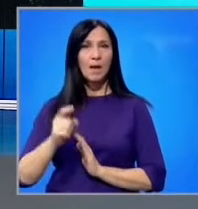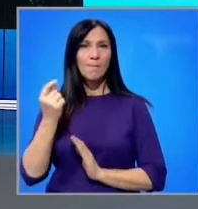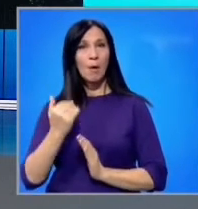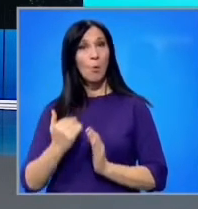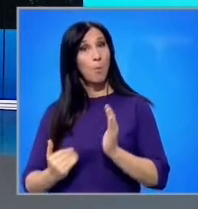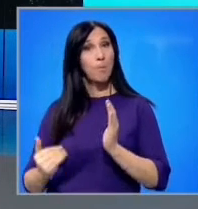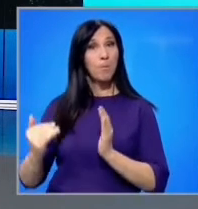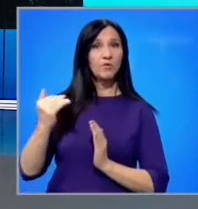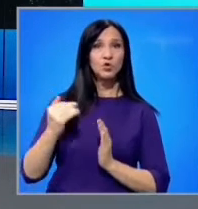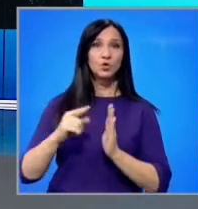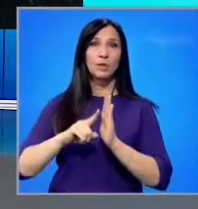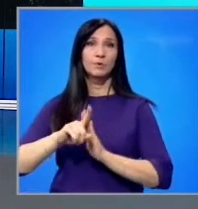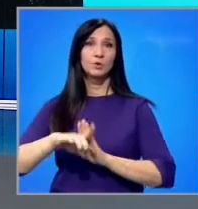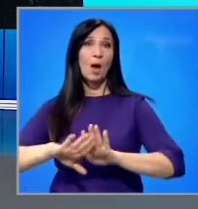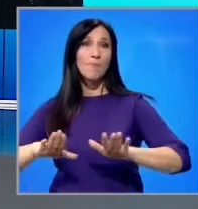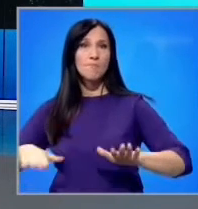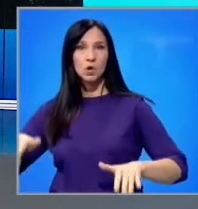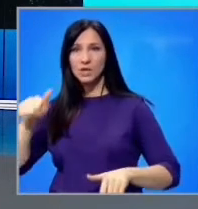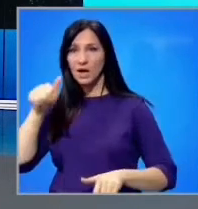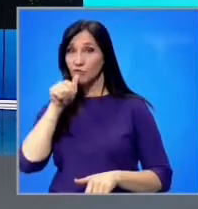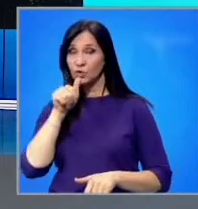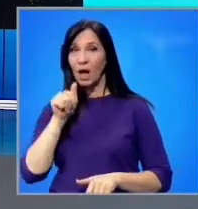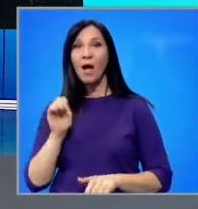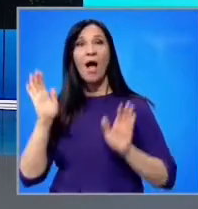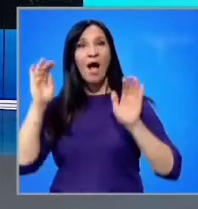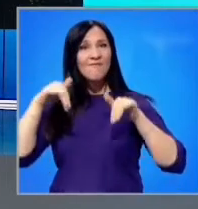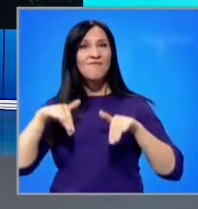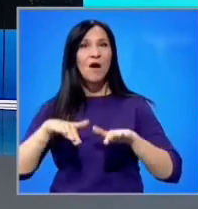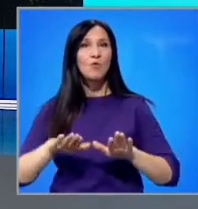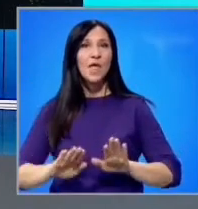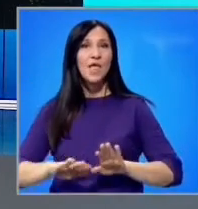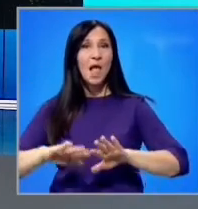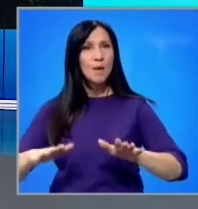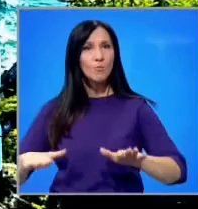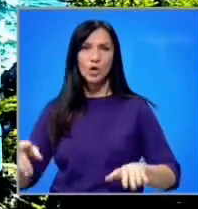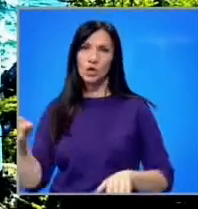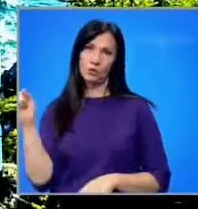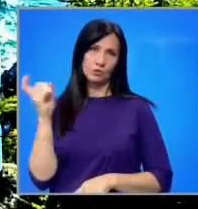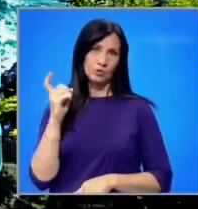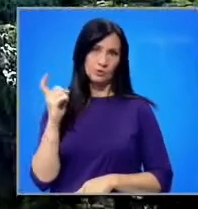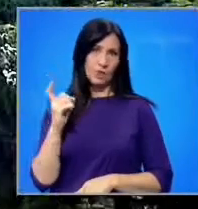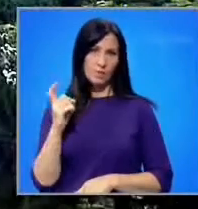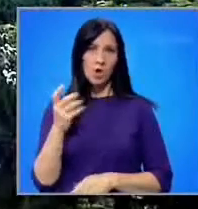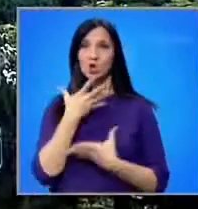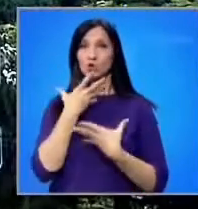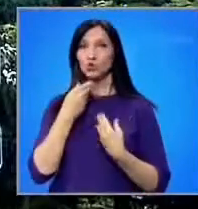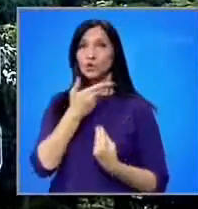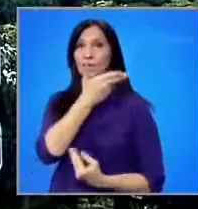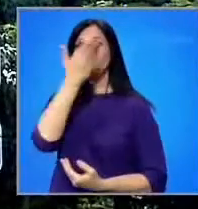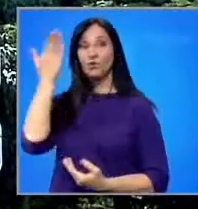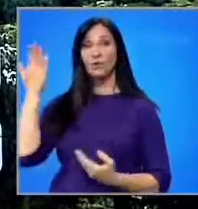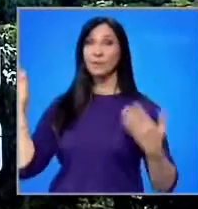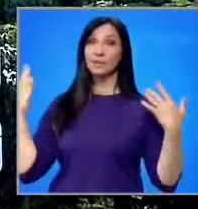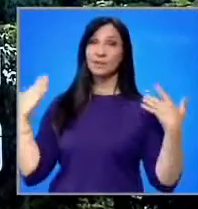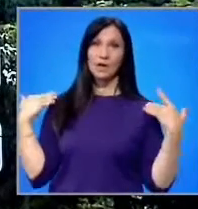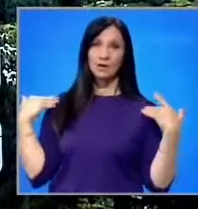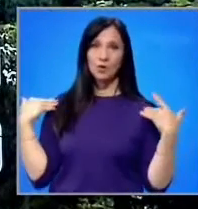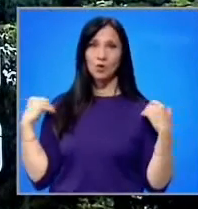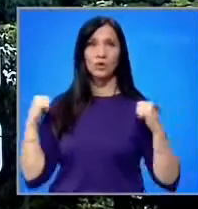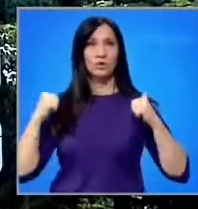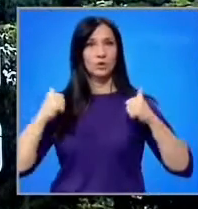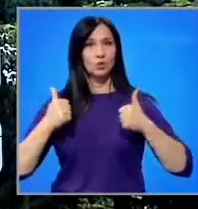малко по-високи от температурата на морската вода, а вълнението на морето ще е слабо. Чудесно време и за